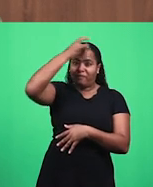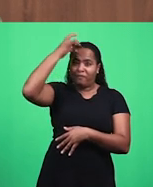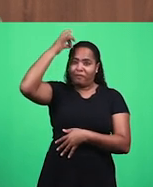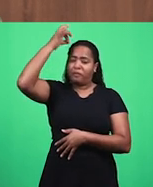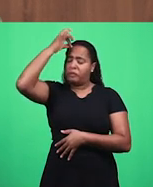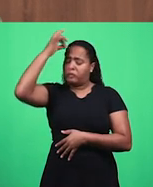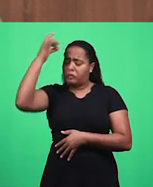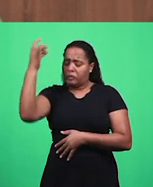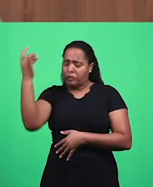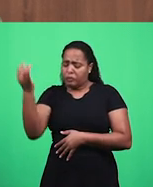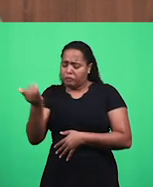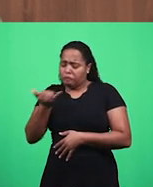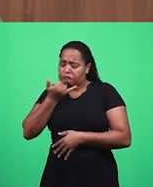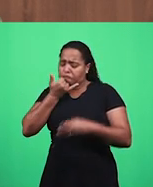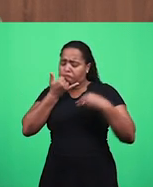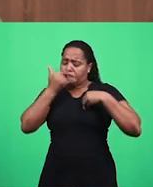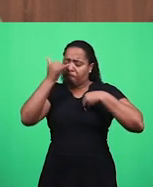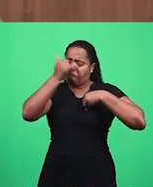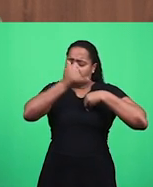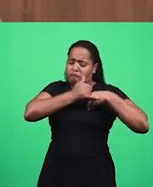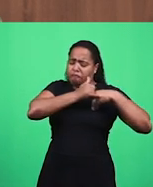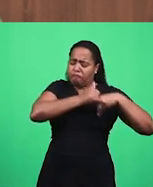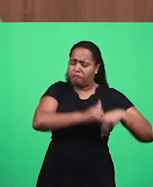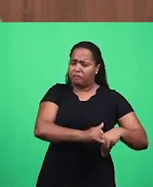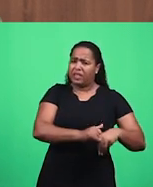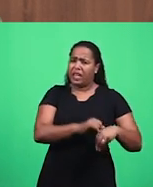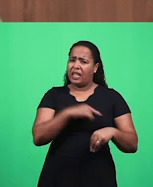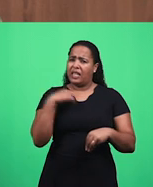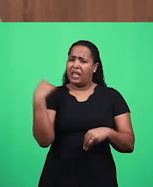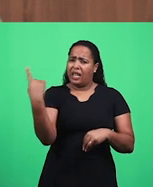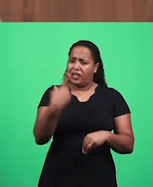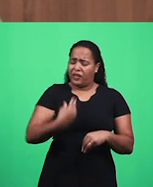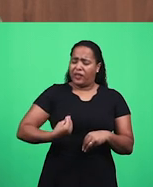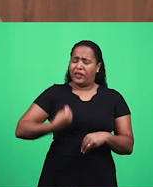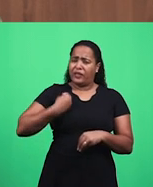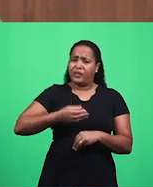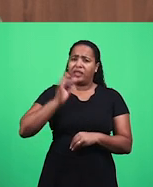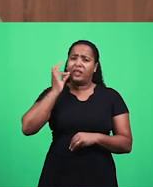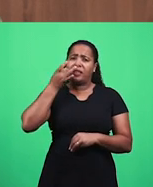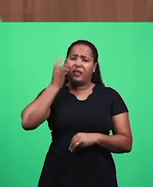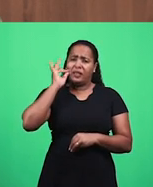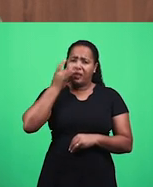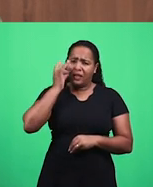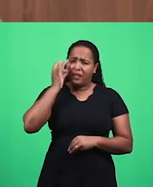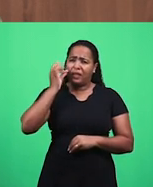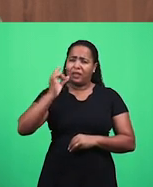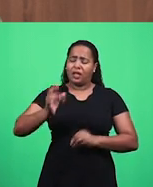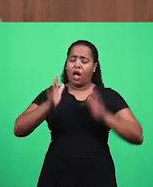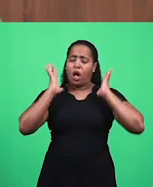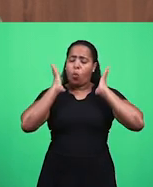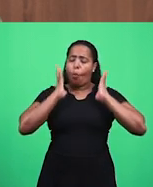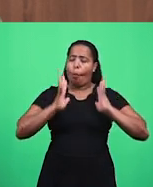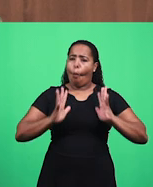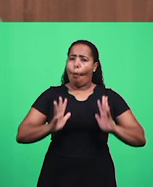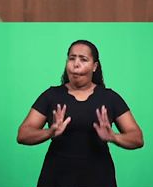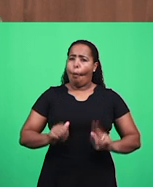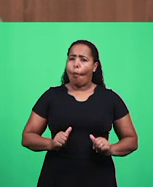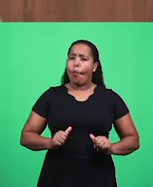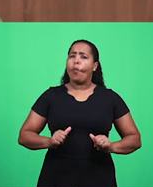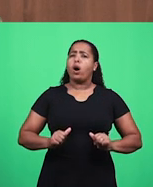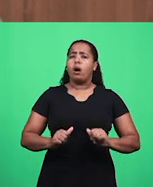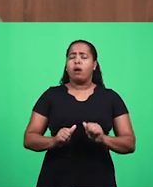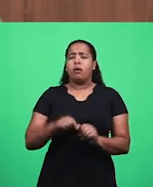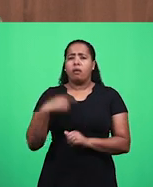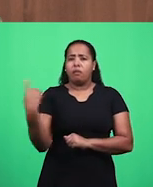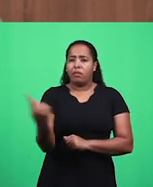Твоего Святого, чтобы грехи наши были прощены, чтобы наши духовные ресурсы